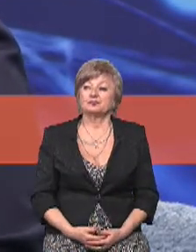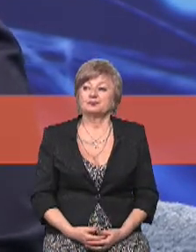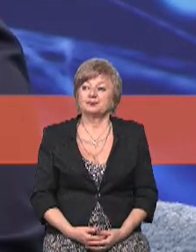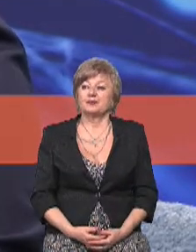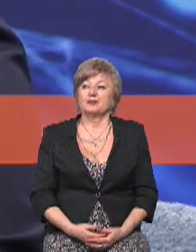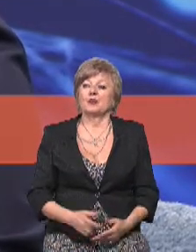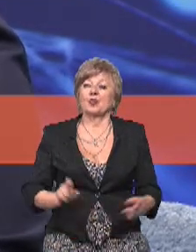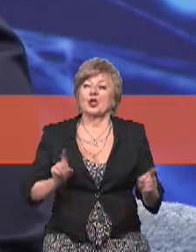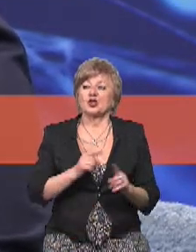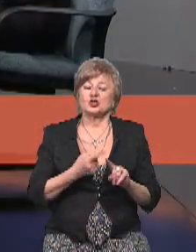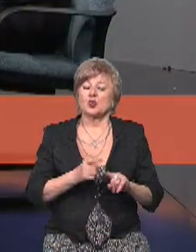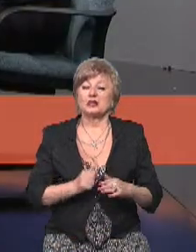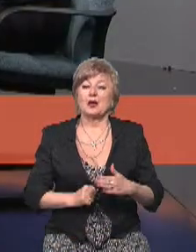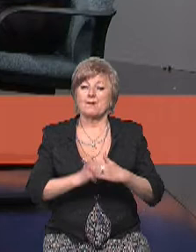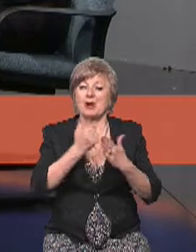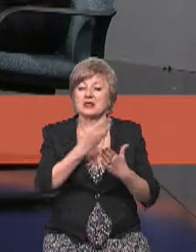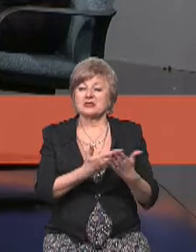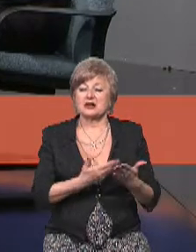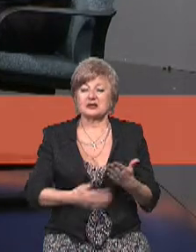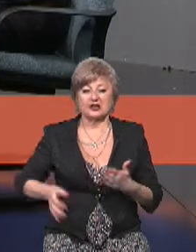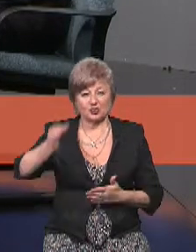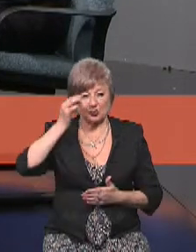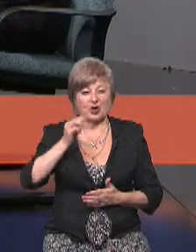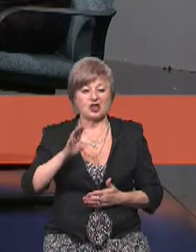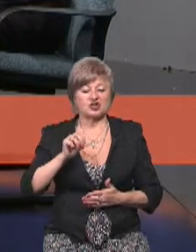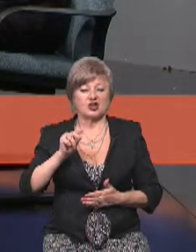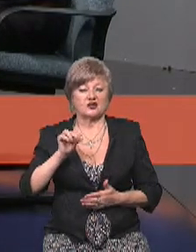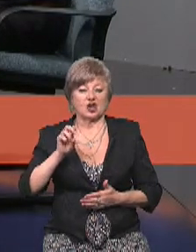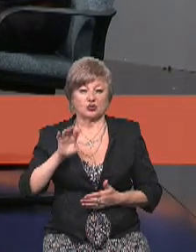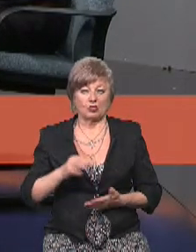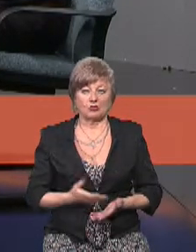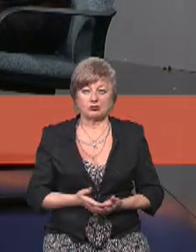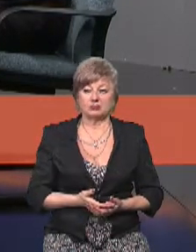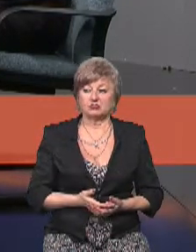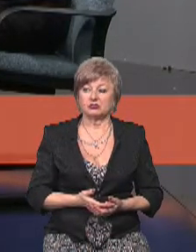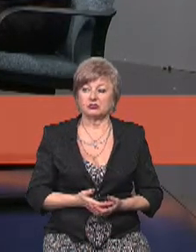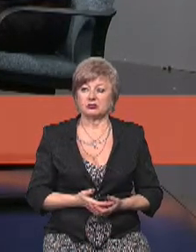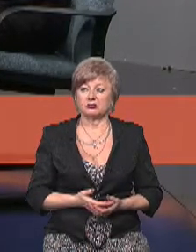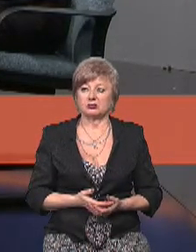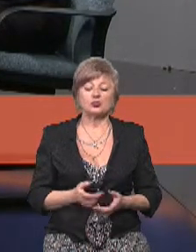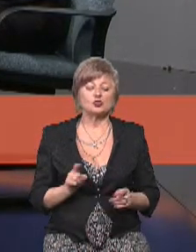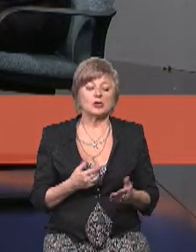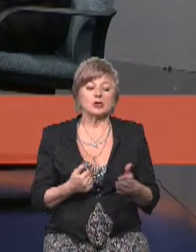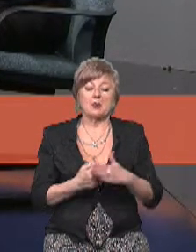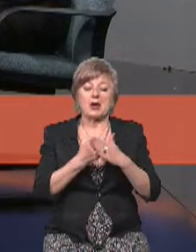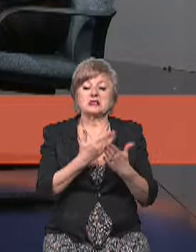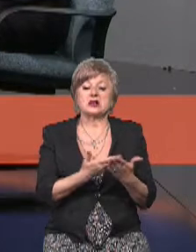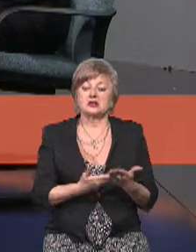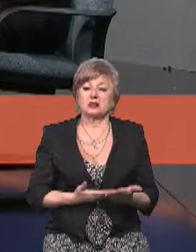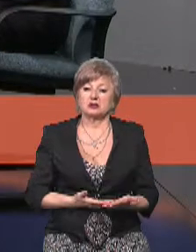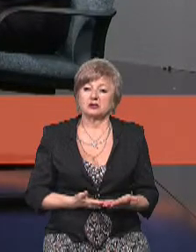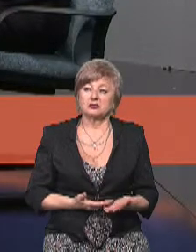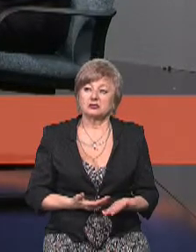що це за база даних, про яку згадувала пані Шевченка? Електронна база даних, от тільки що в коментарі